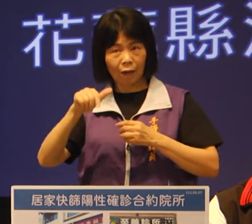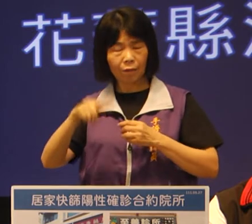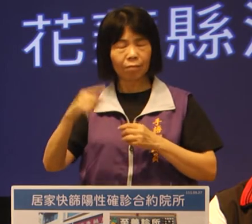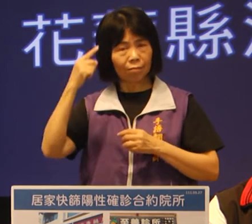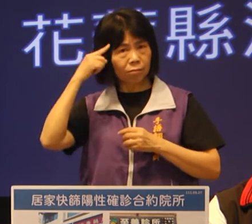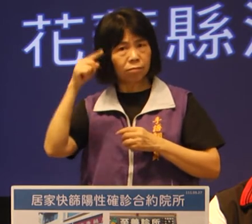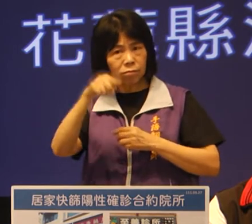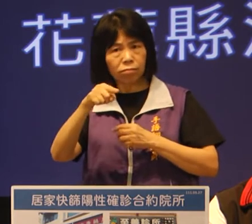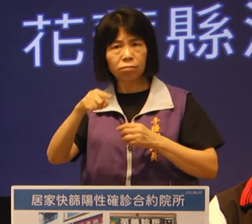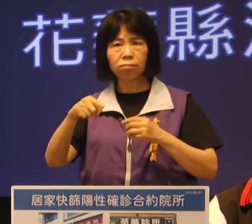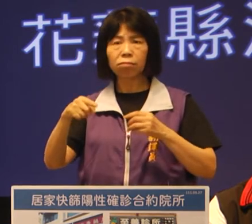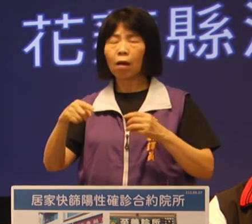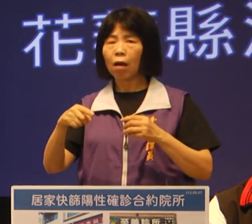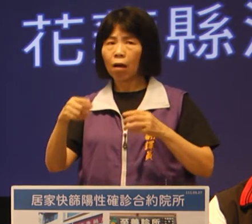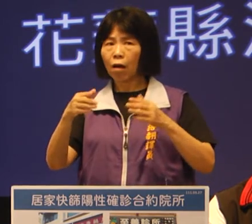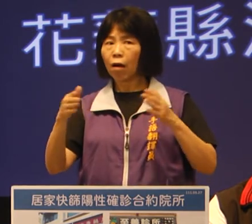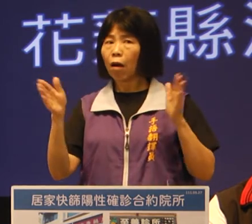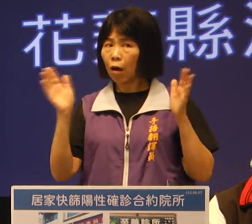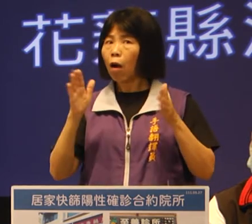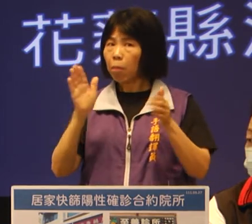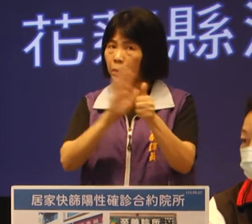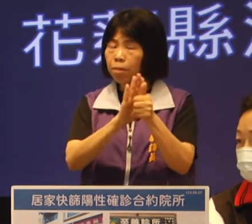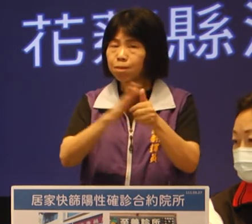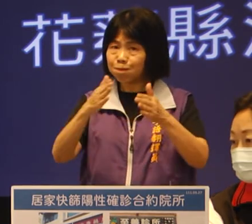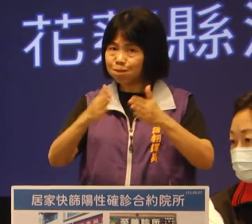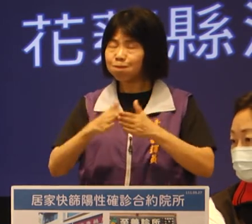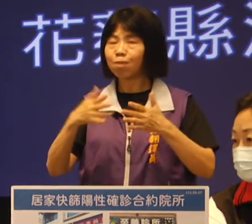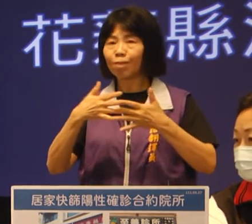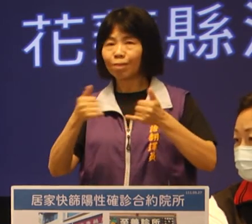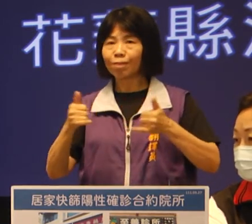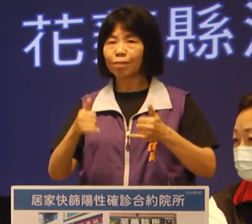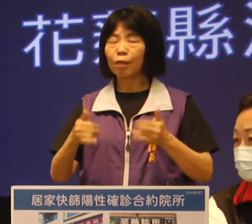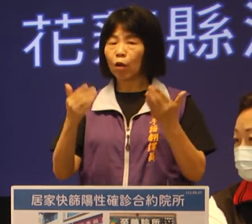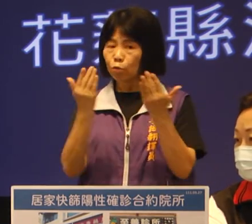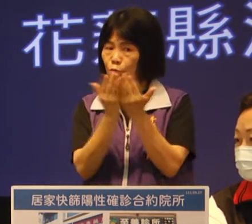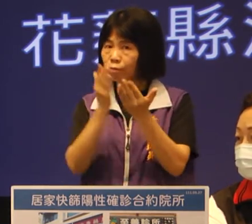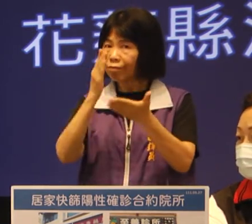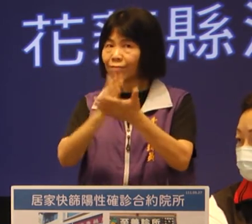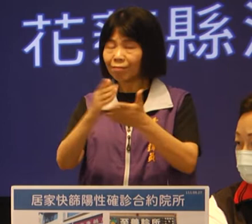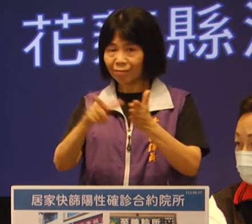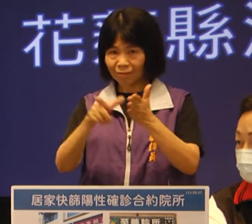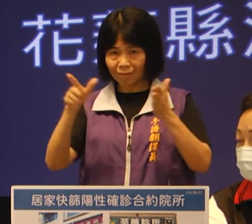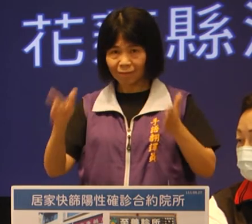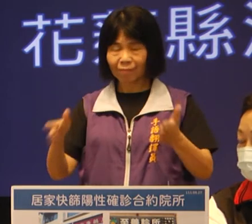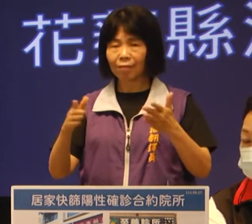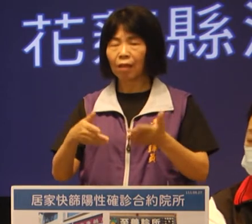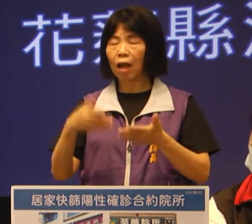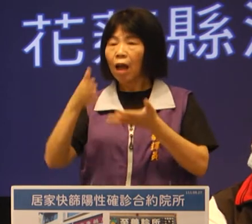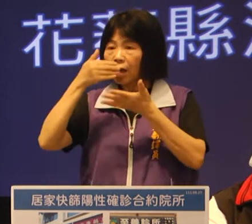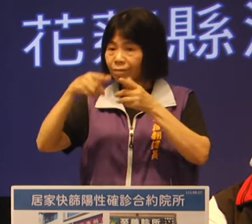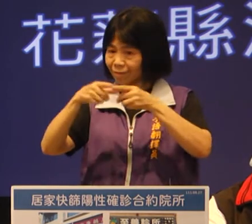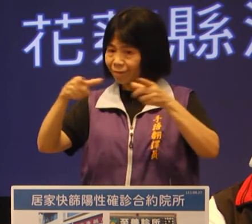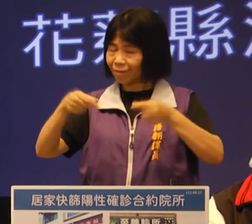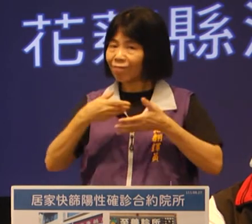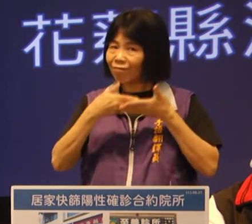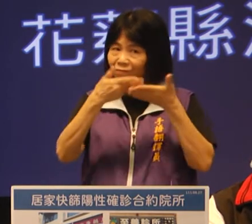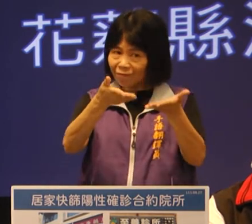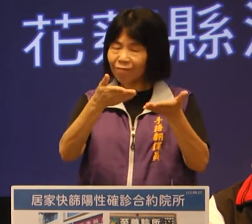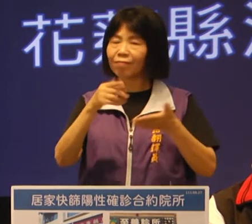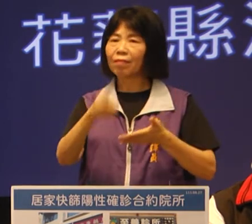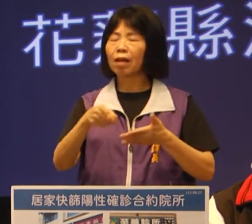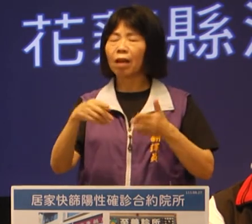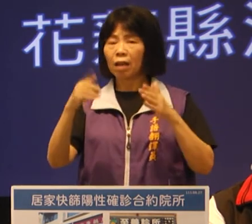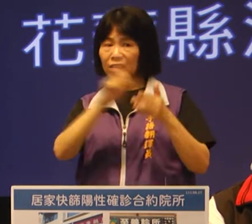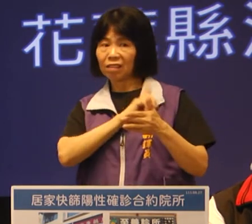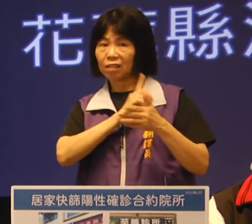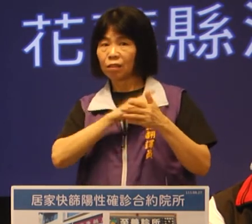子，我们在暂停实体课程期间呢，会采用发放餐券的方式，让孩子呢可以到邻近的